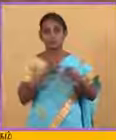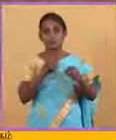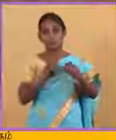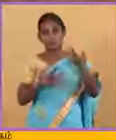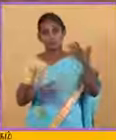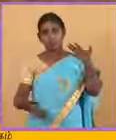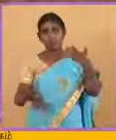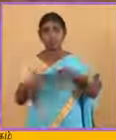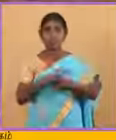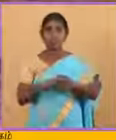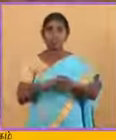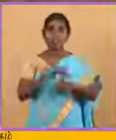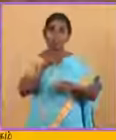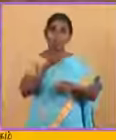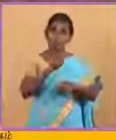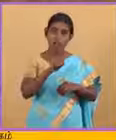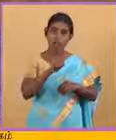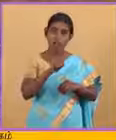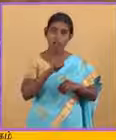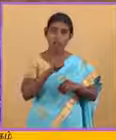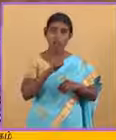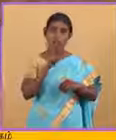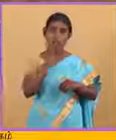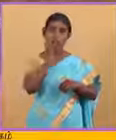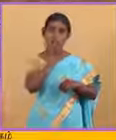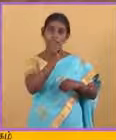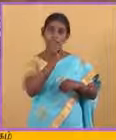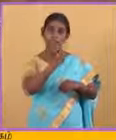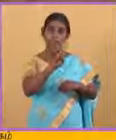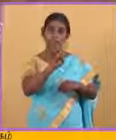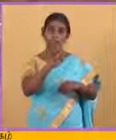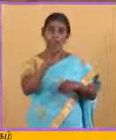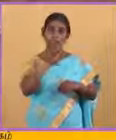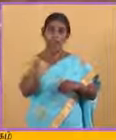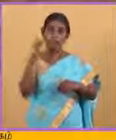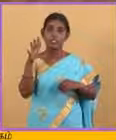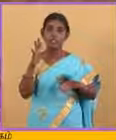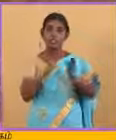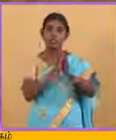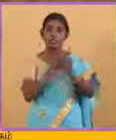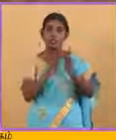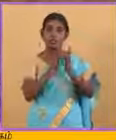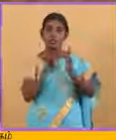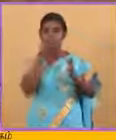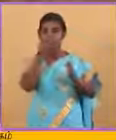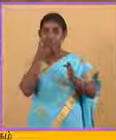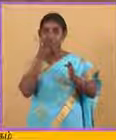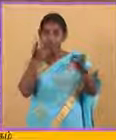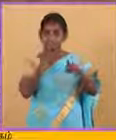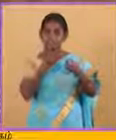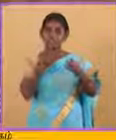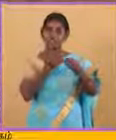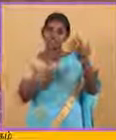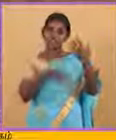பாருங்க, ஓர் எழுத்துக்கு 275 பக்கங்கள் கொண்ட ஒரு புத்தகமே பத்தலைனா இனியும் சொற்கள் இருக்குன்னா